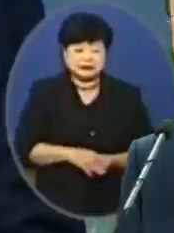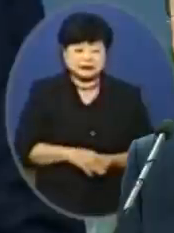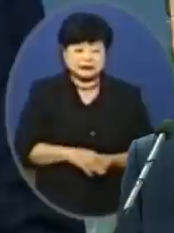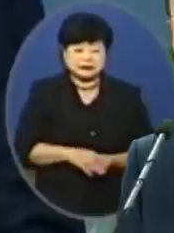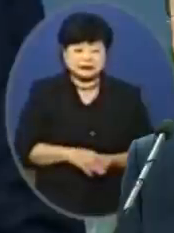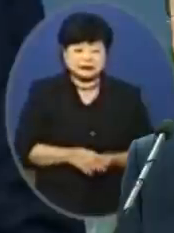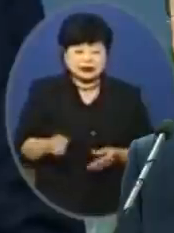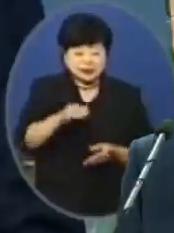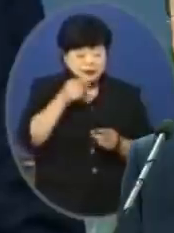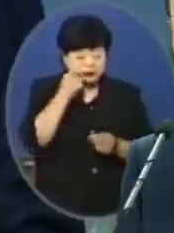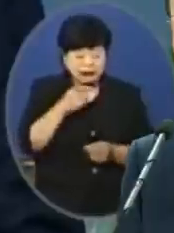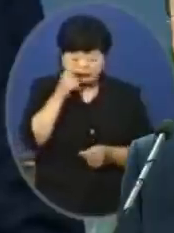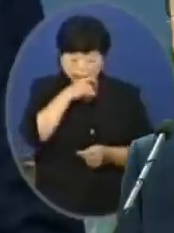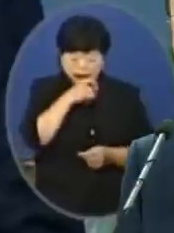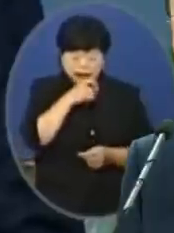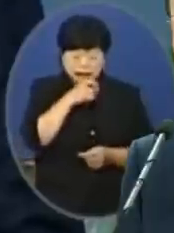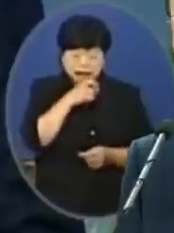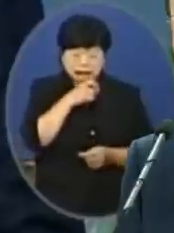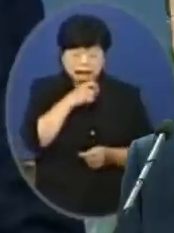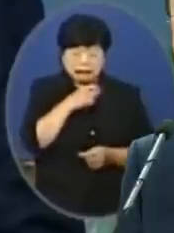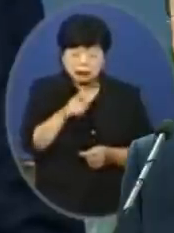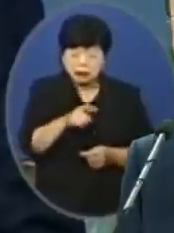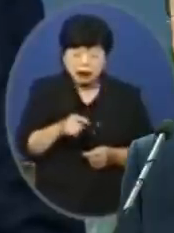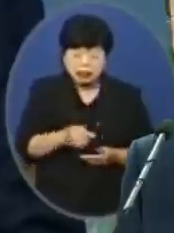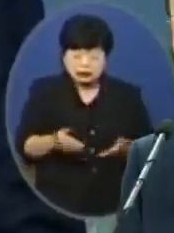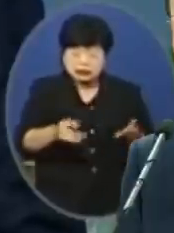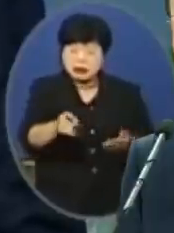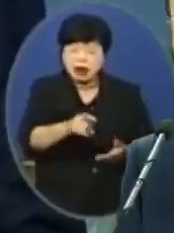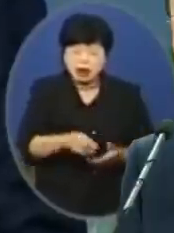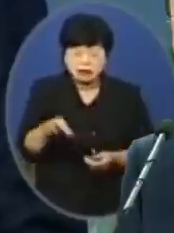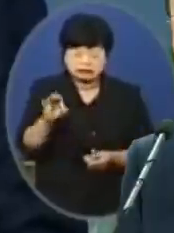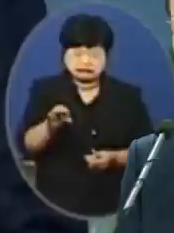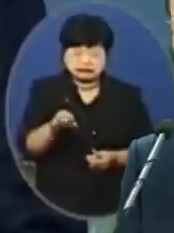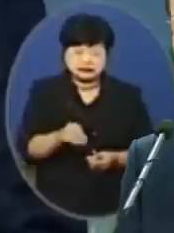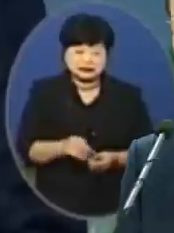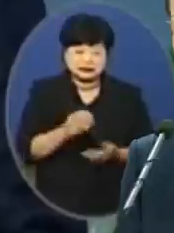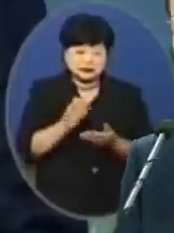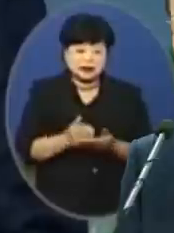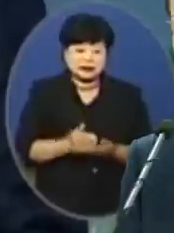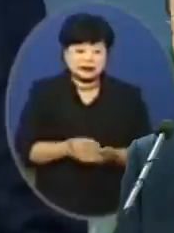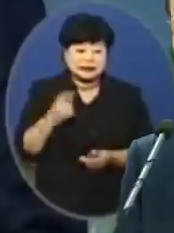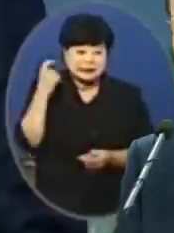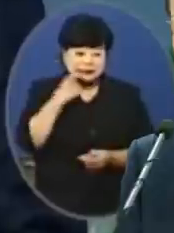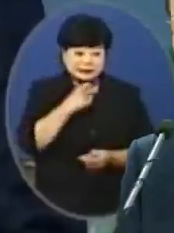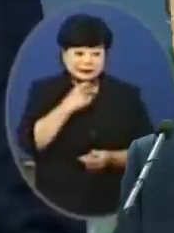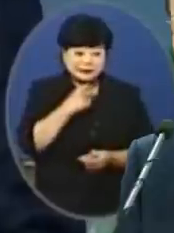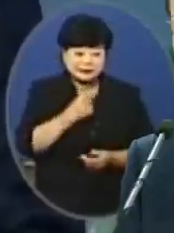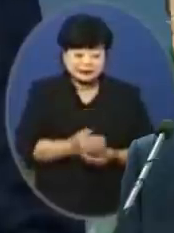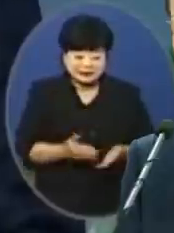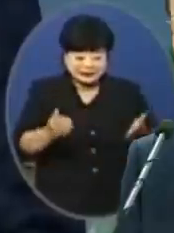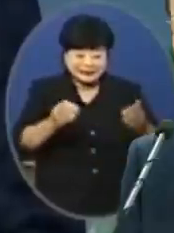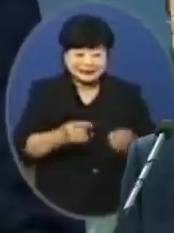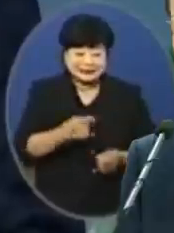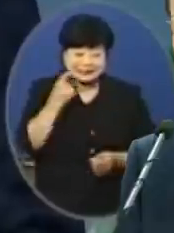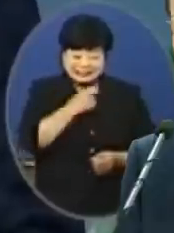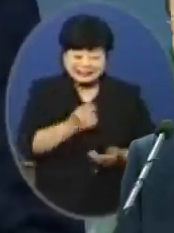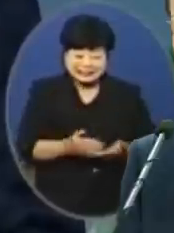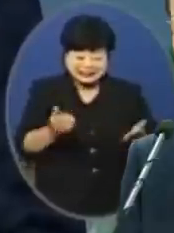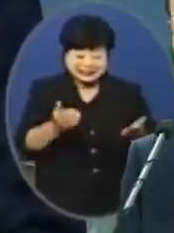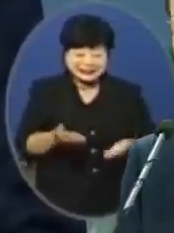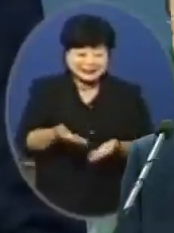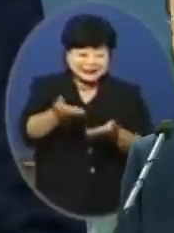얼마 담지도 못하고 더러운데 뭐 이런 걸 내놔놔. 그러지 말고 금그릇이나 은그릇을 내놔